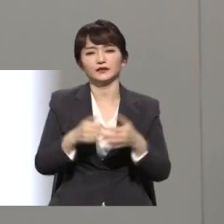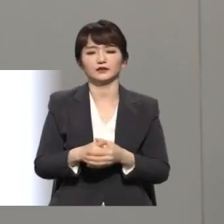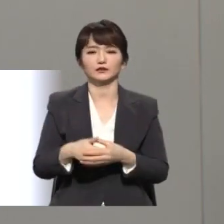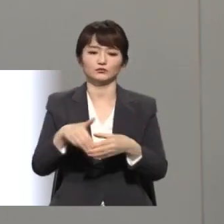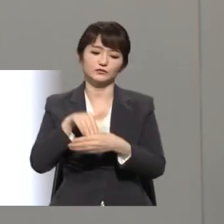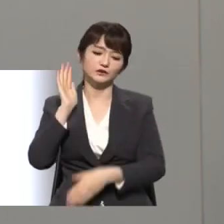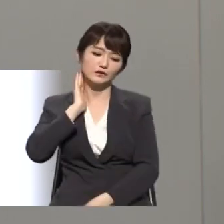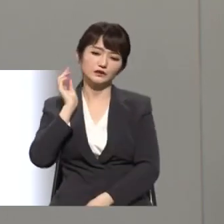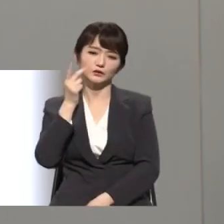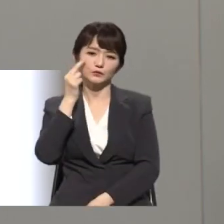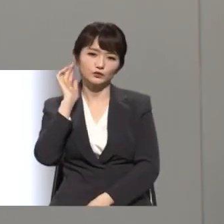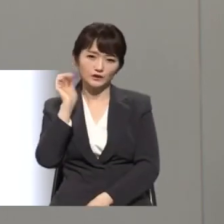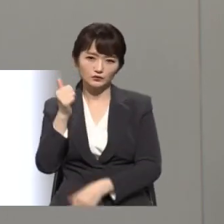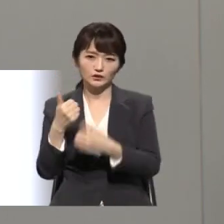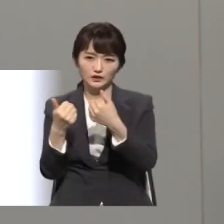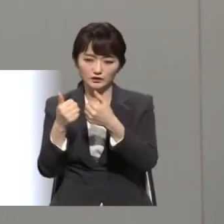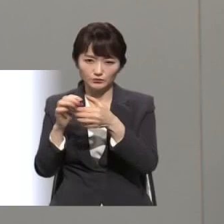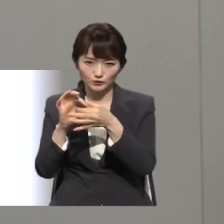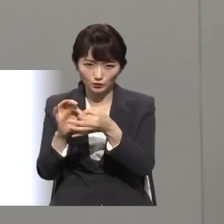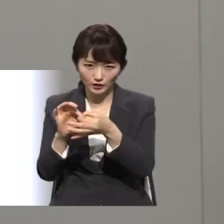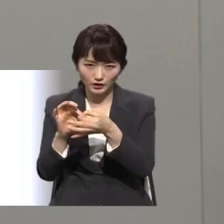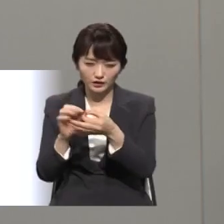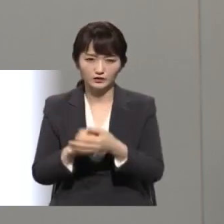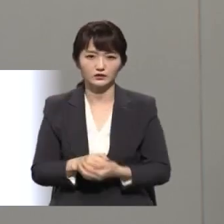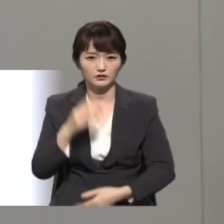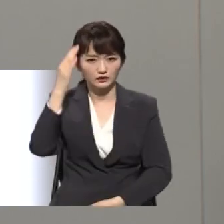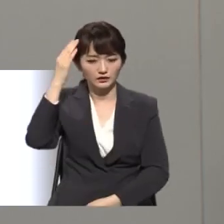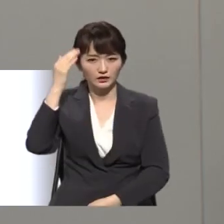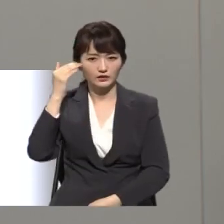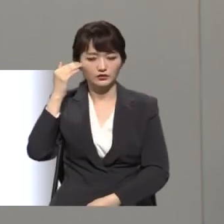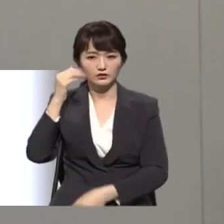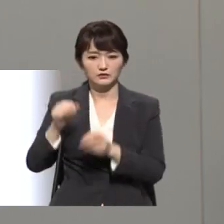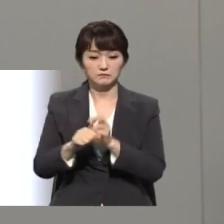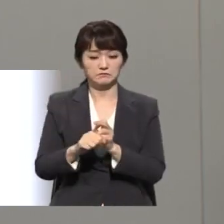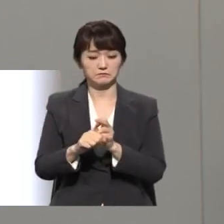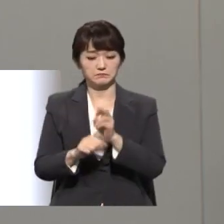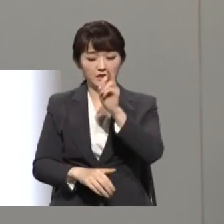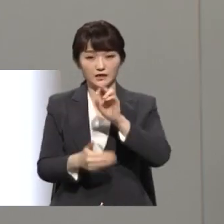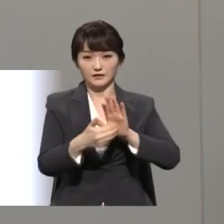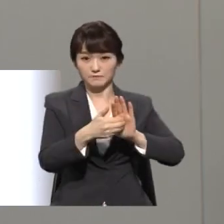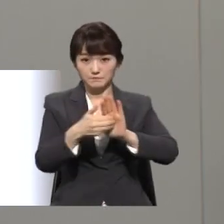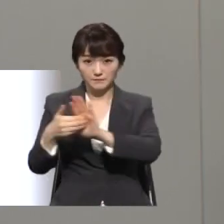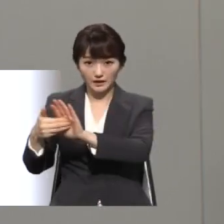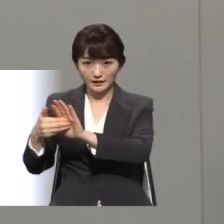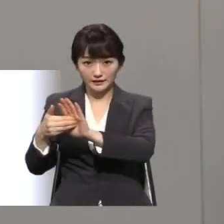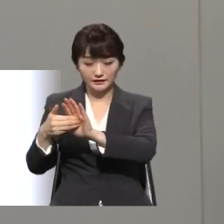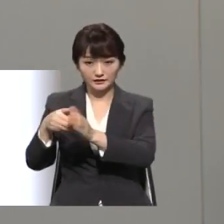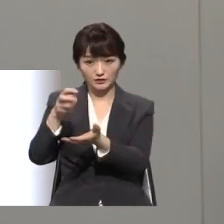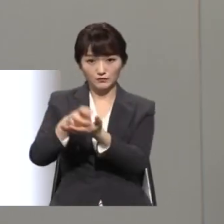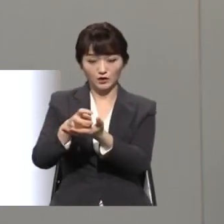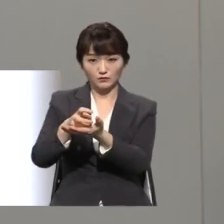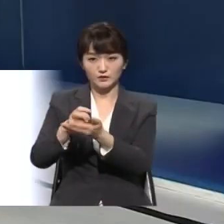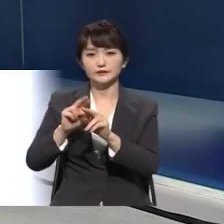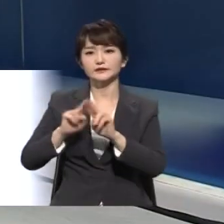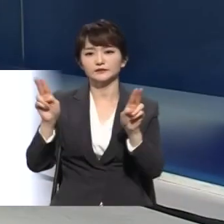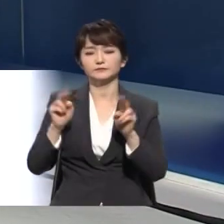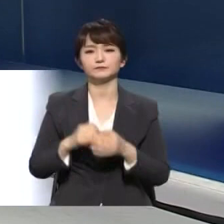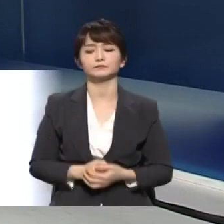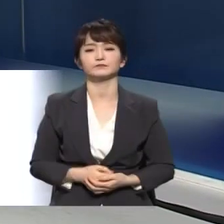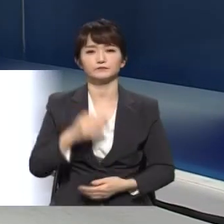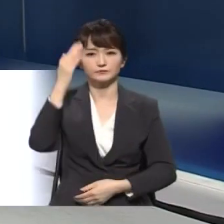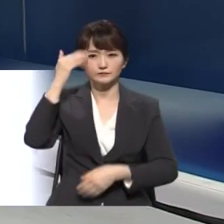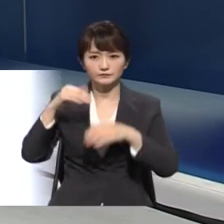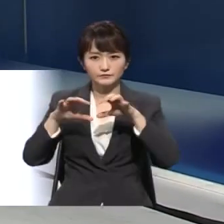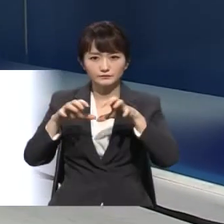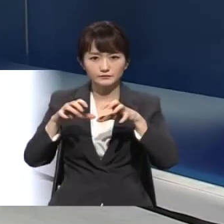은 바이든 대통령과 회담을 통해 우리 미사일 발사 능력을 제안해 왔던 미사일 지침을 패기 시켰습니다 이로써 배아